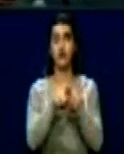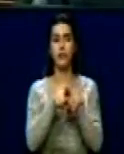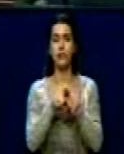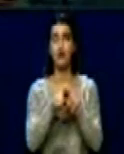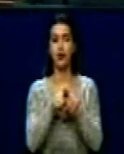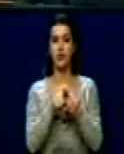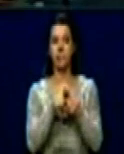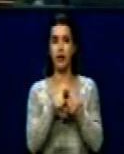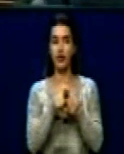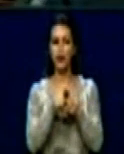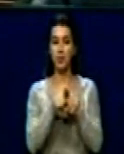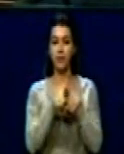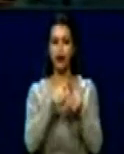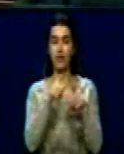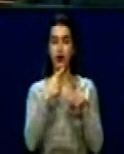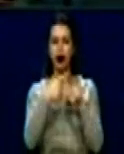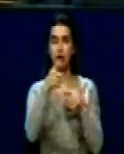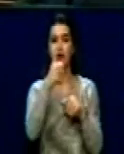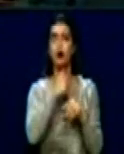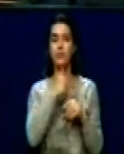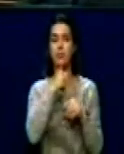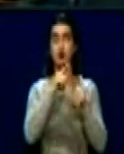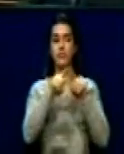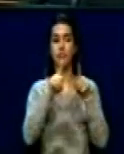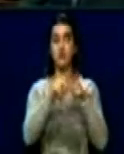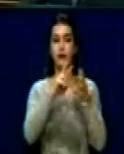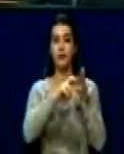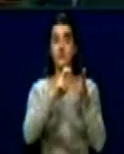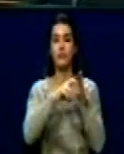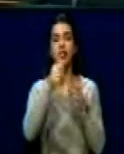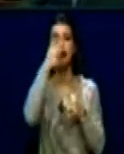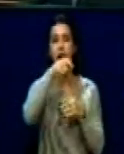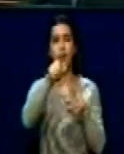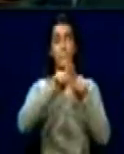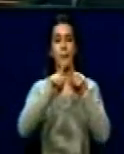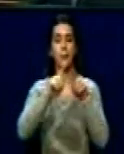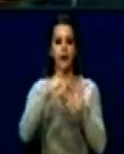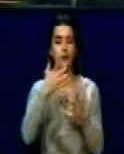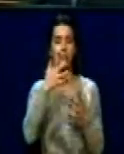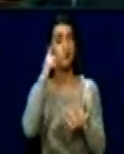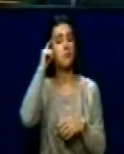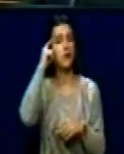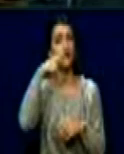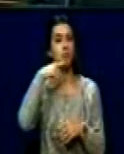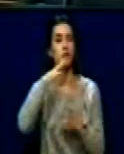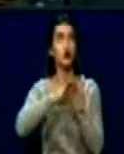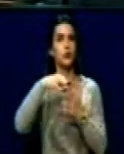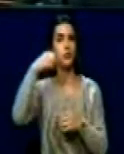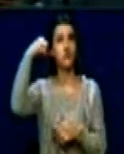nuk po e kuptoj se si ndodh kjo për shembull, si projekton qeveria që nuk do të ketë rritje të prodhimit të energjisë tazën